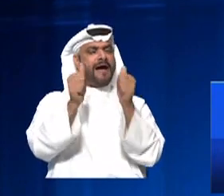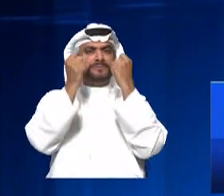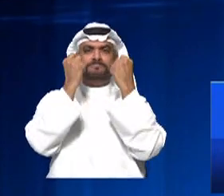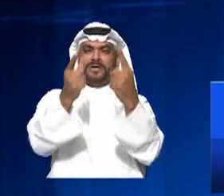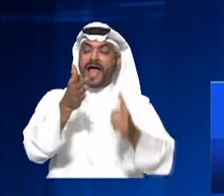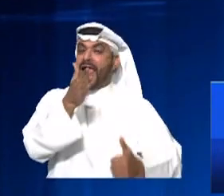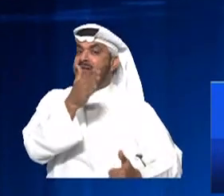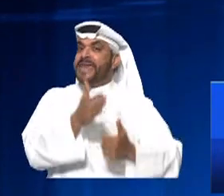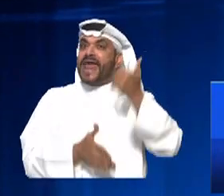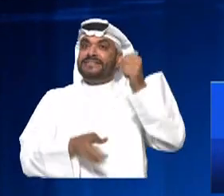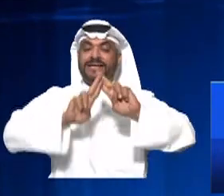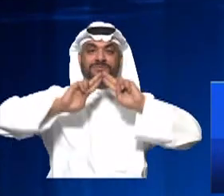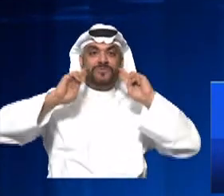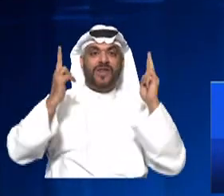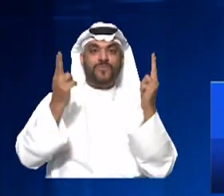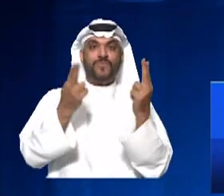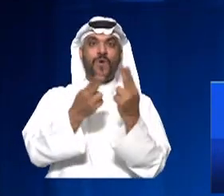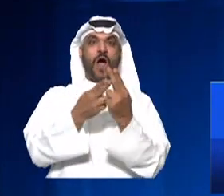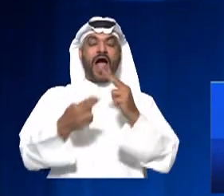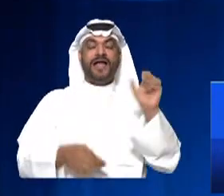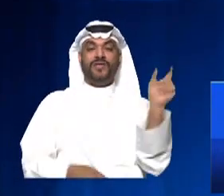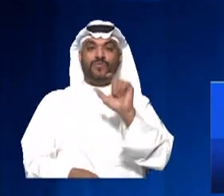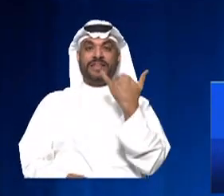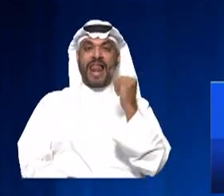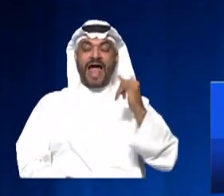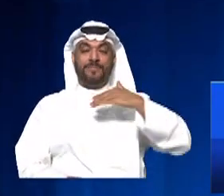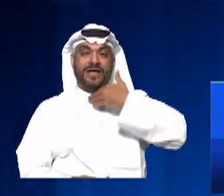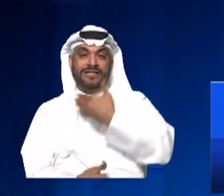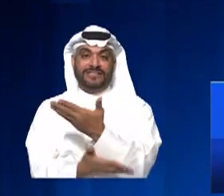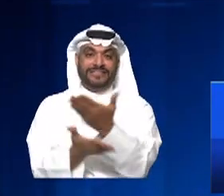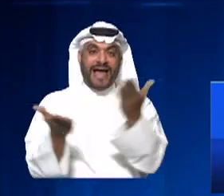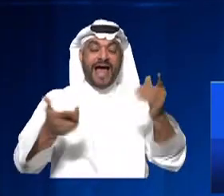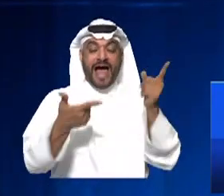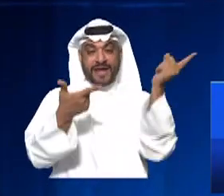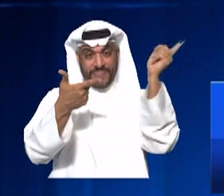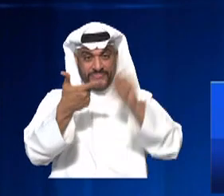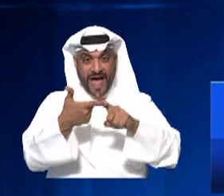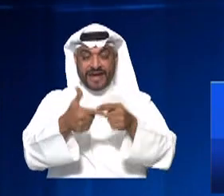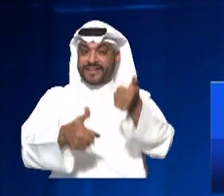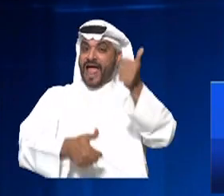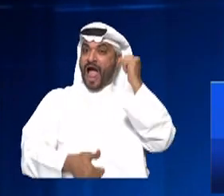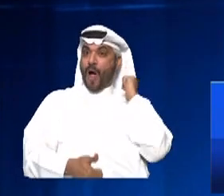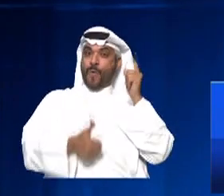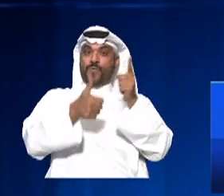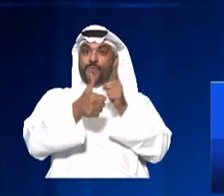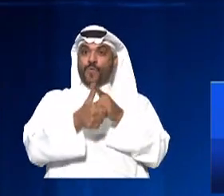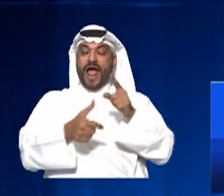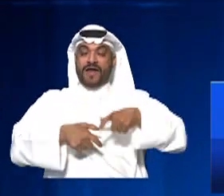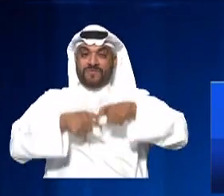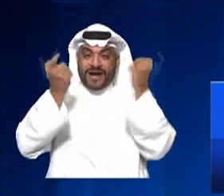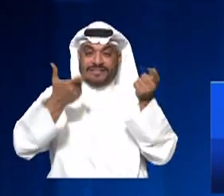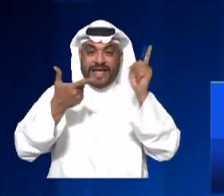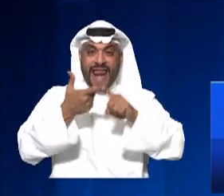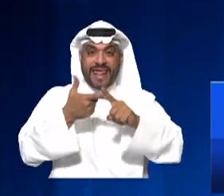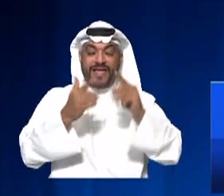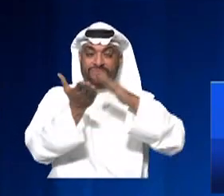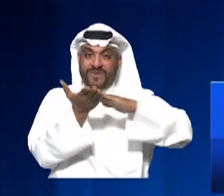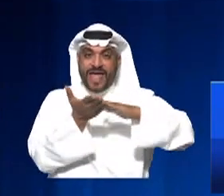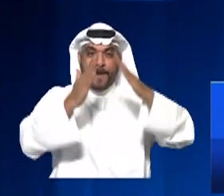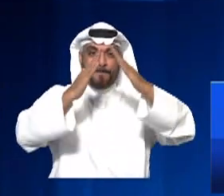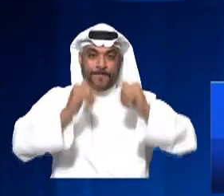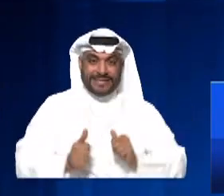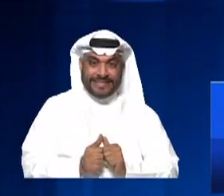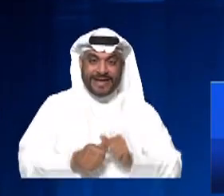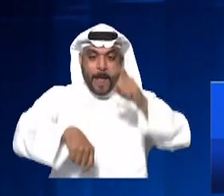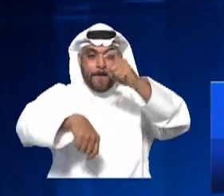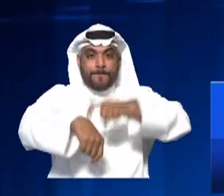لإنجاح قمة مبادرة الشرق الأوسط الأخضر بنسختها الثانية والتي عقدت بجمهورية مصر العربية الشقيقة